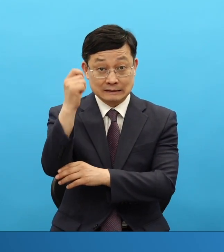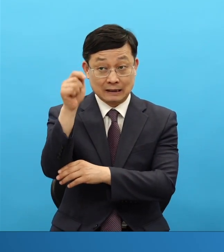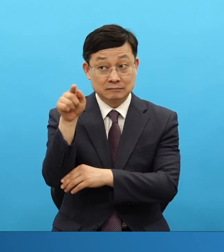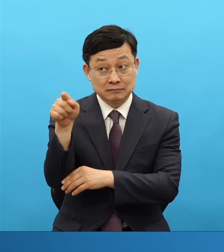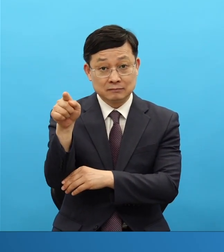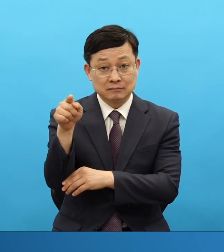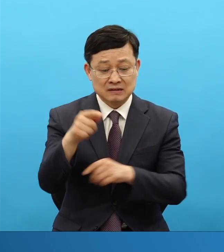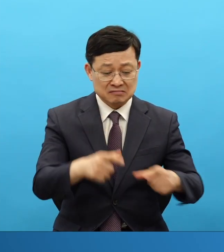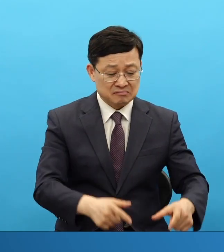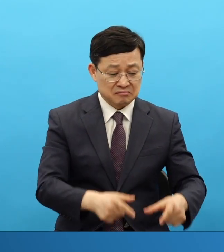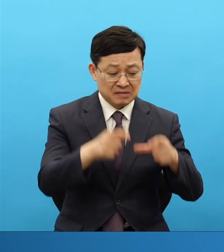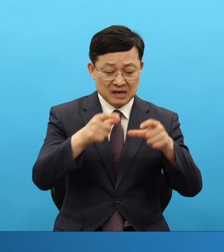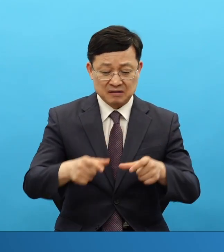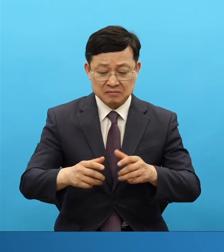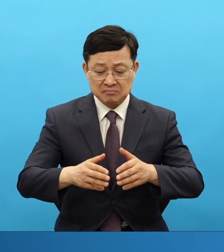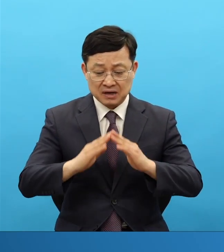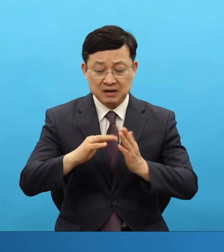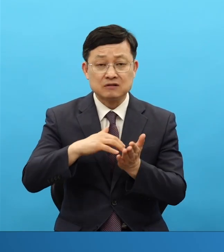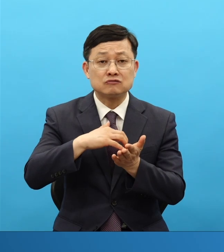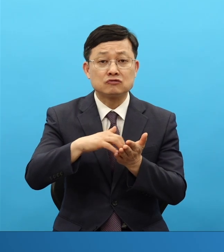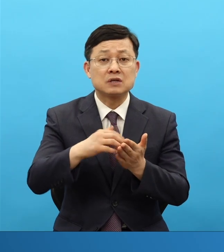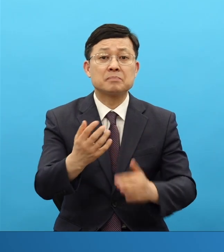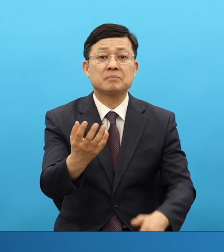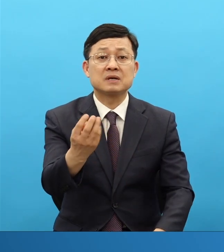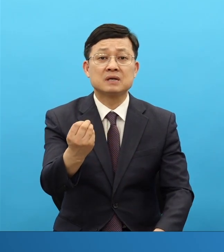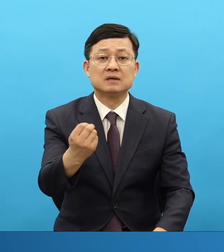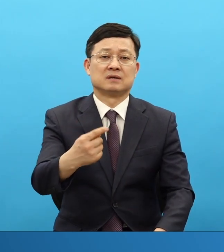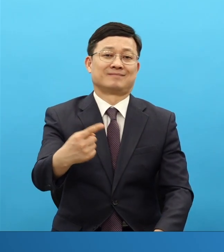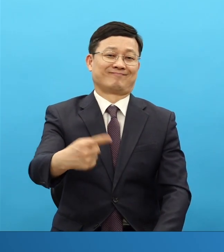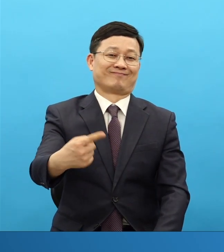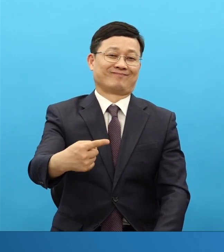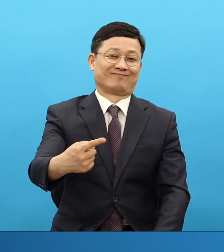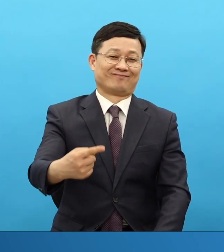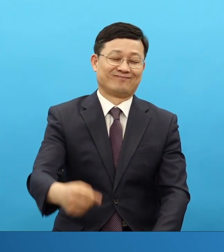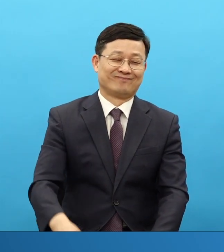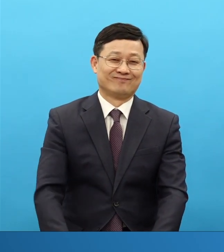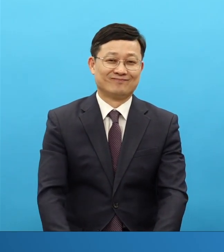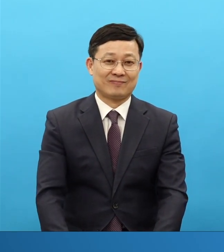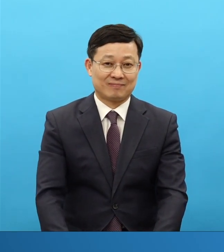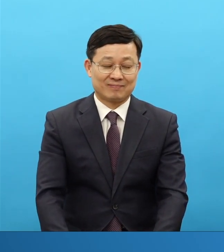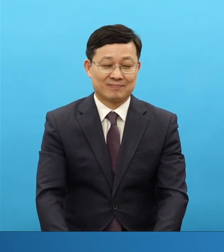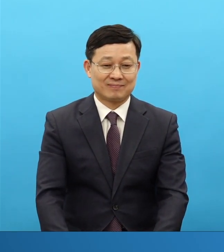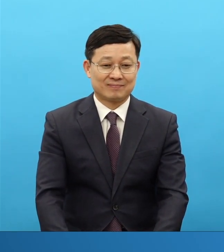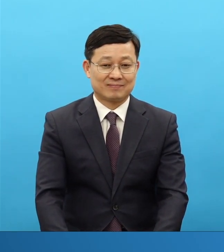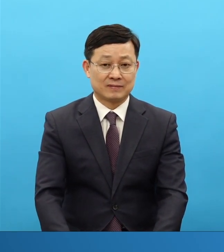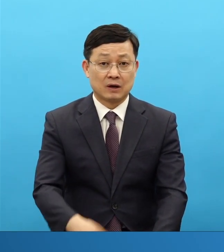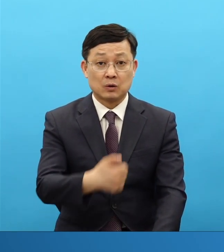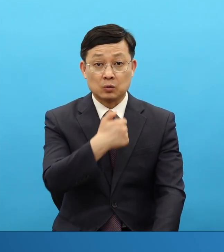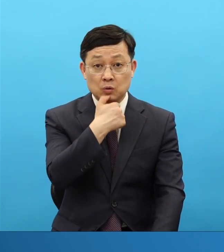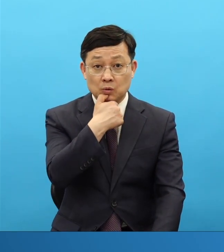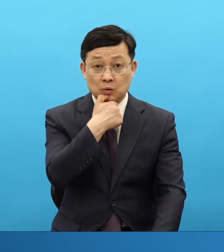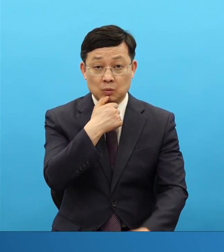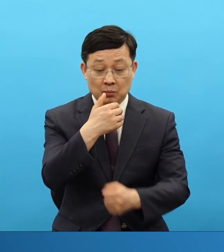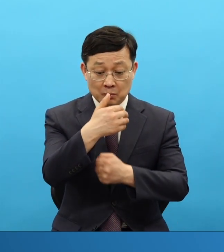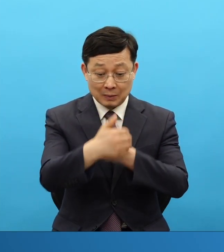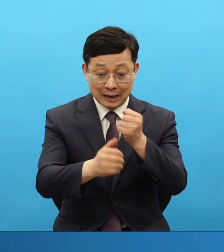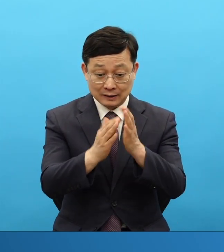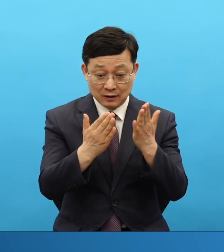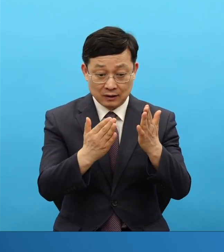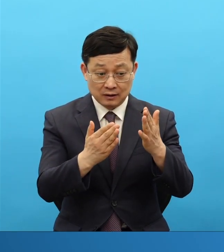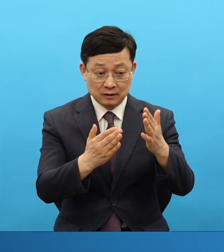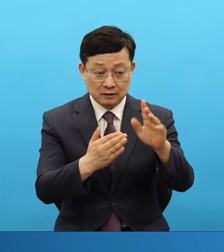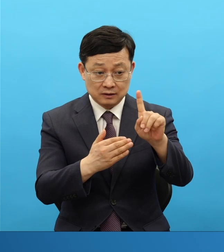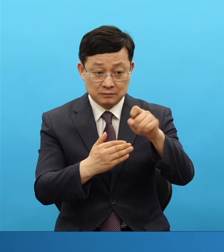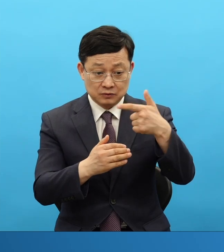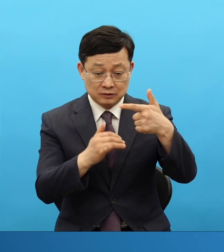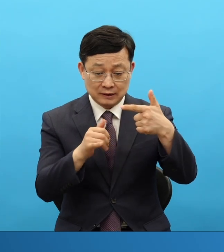1천망대를 세웠어요. And someone like David, he raised 1,000 partisans. 로마서 신자 사람들은요 세계 망대를